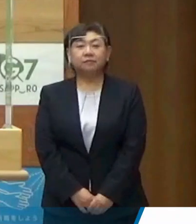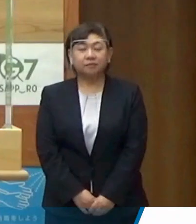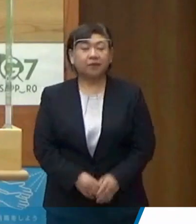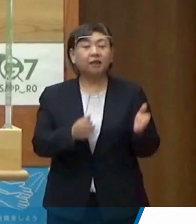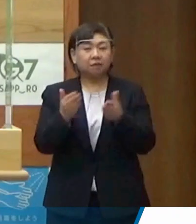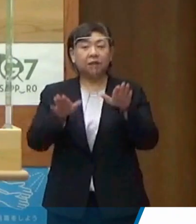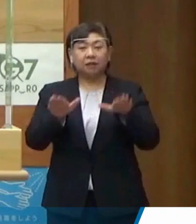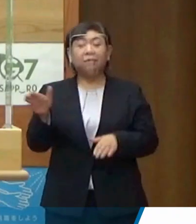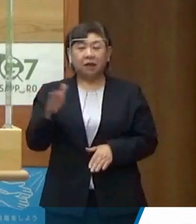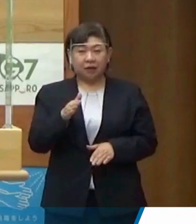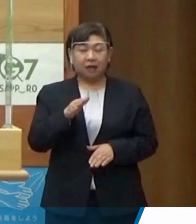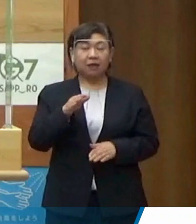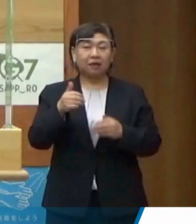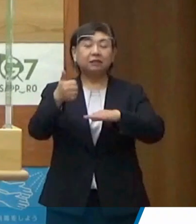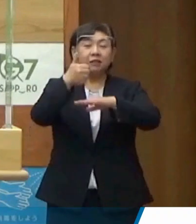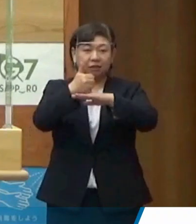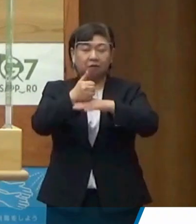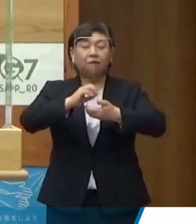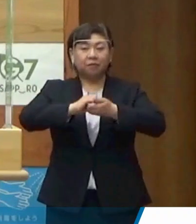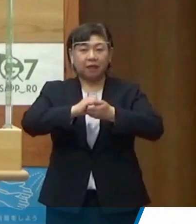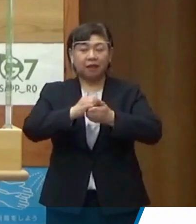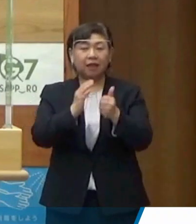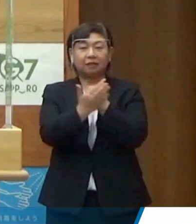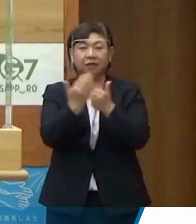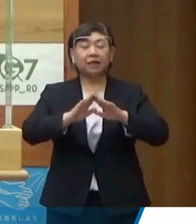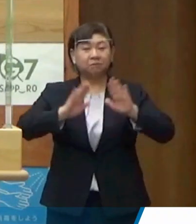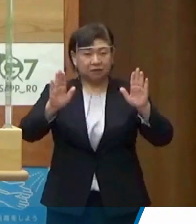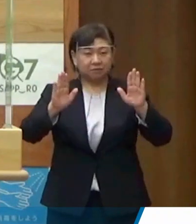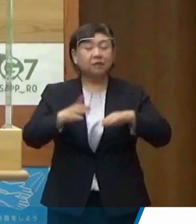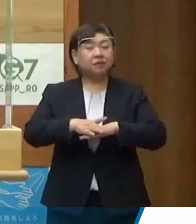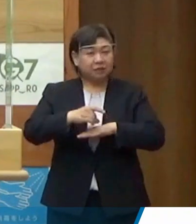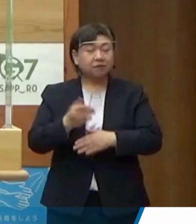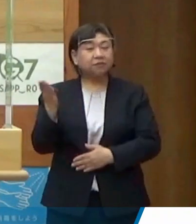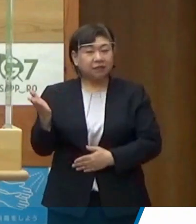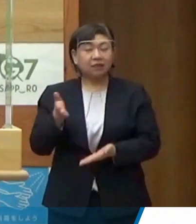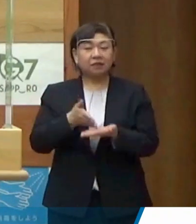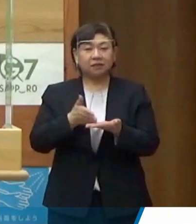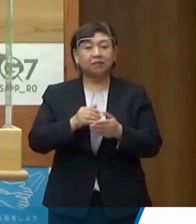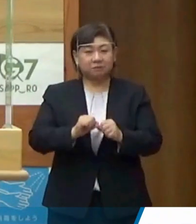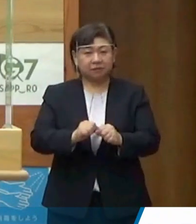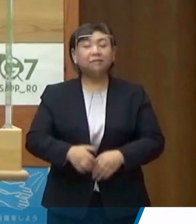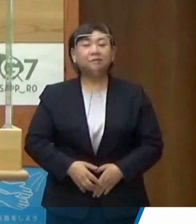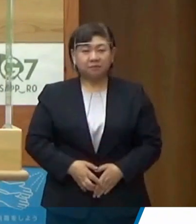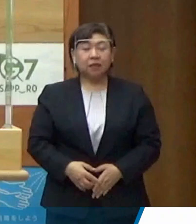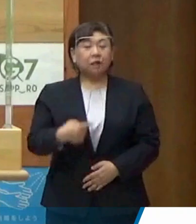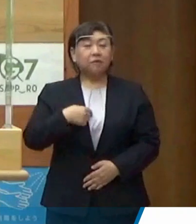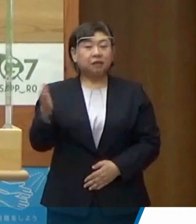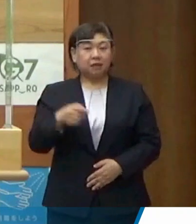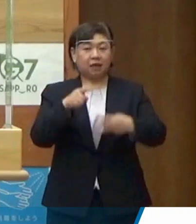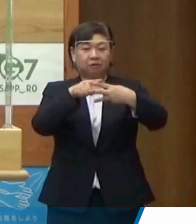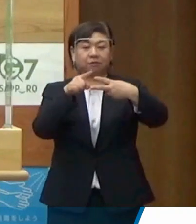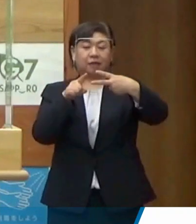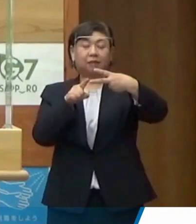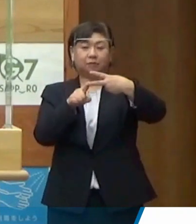それではただいまから知事の定例記者会見を開催いたします。はじめに知事からお話しさせていただきます。 はい、私から2点